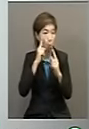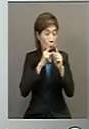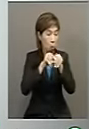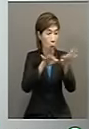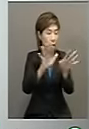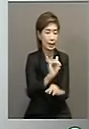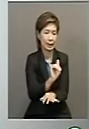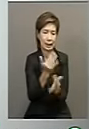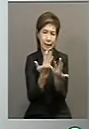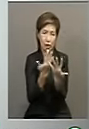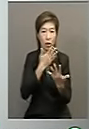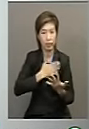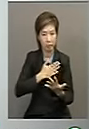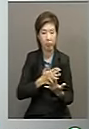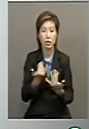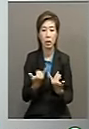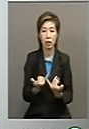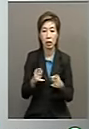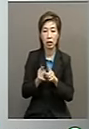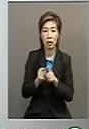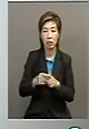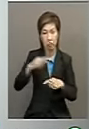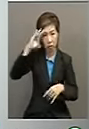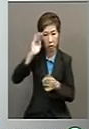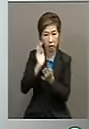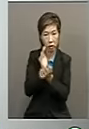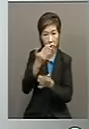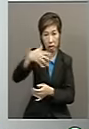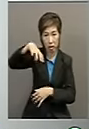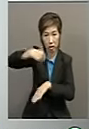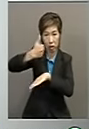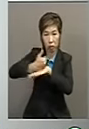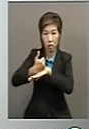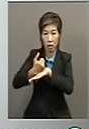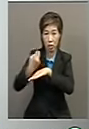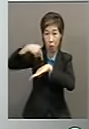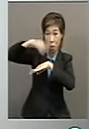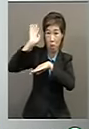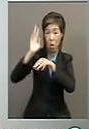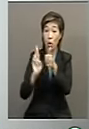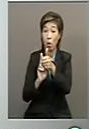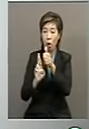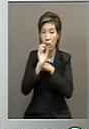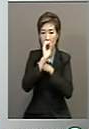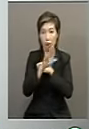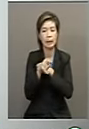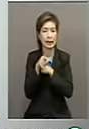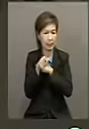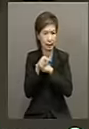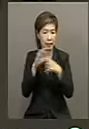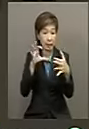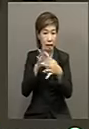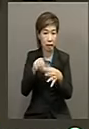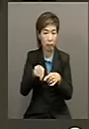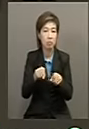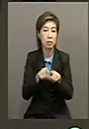างเพราะว่าจะทำให้เสียหายขณะที่รองโฆษกสำนักงานตำรวจแห่งชาติพลตำรวจตรีปิยพันธ์ปิงเมืองครับบอกว่าประเด็นนี้นี่แหละครับ